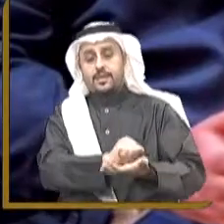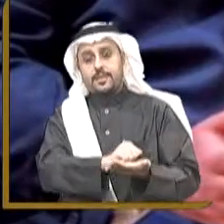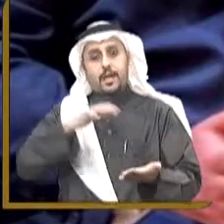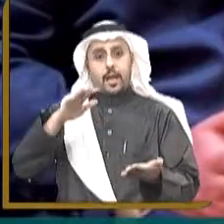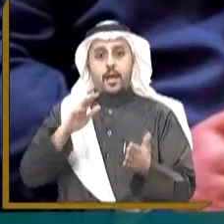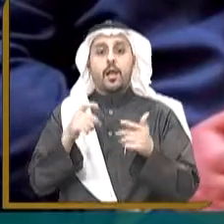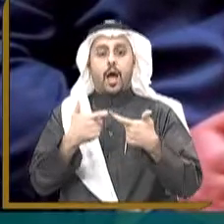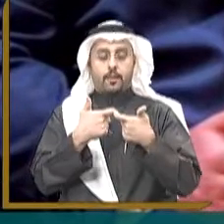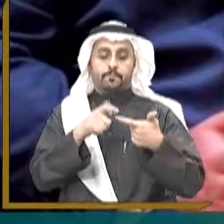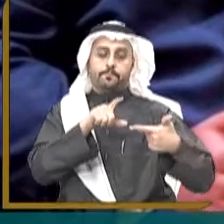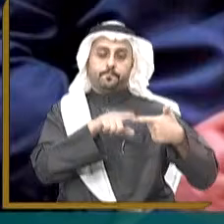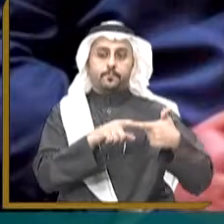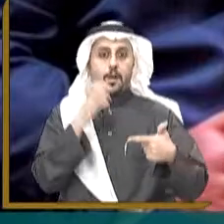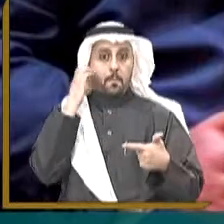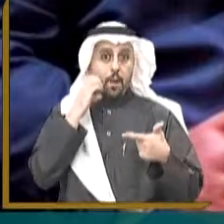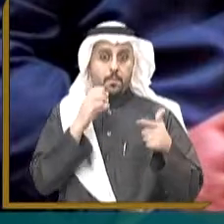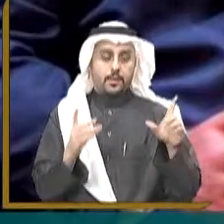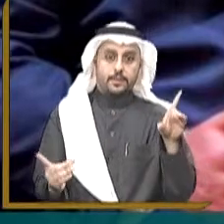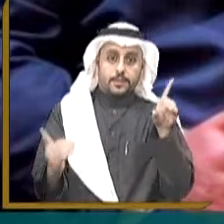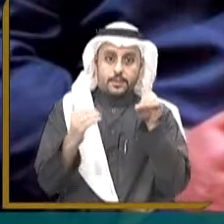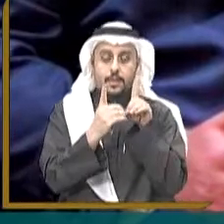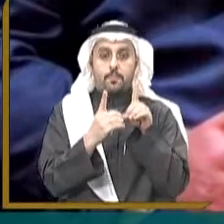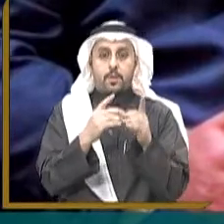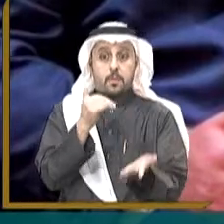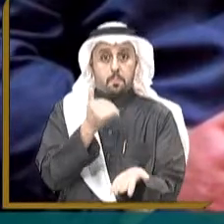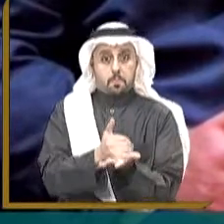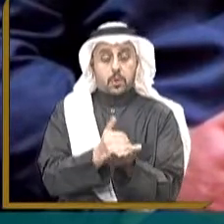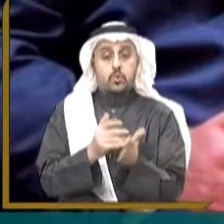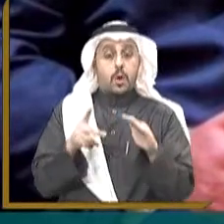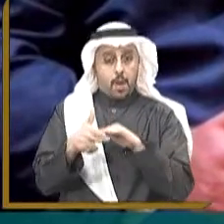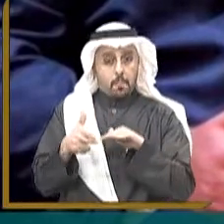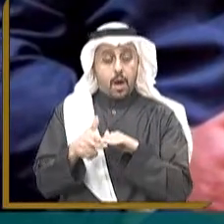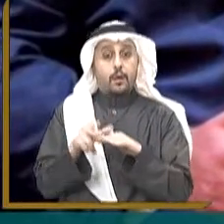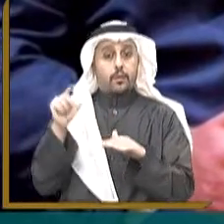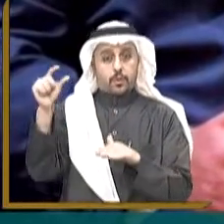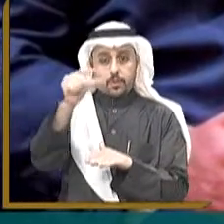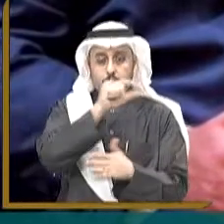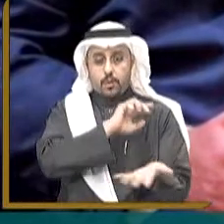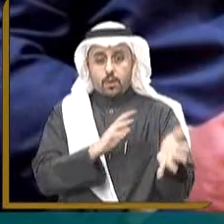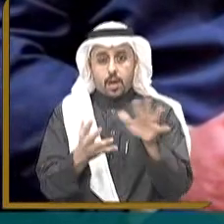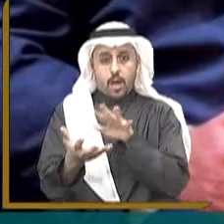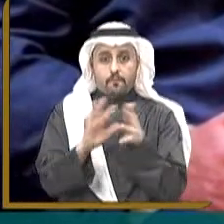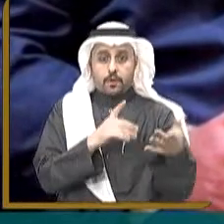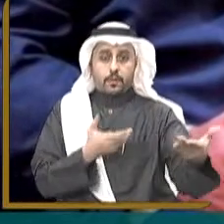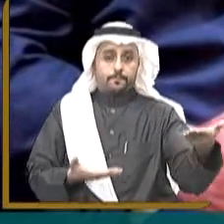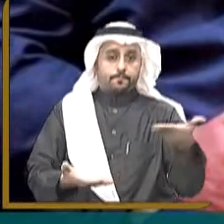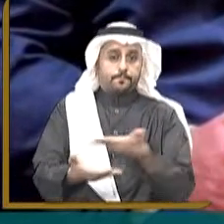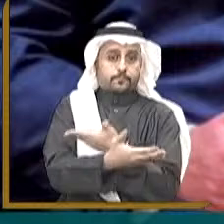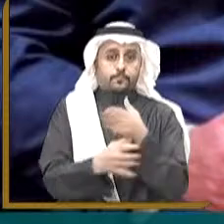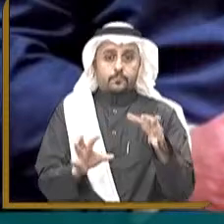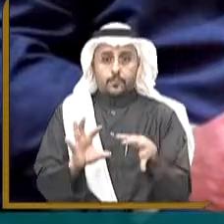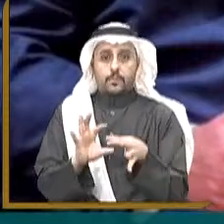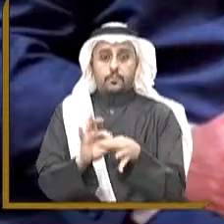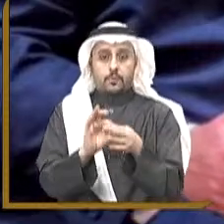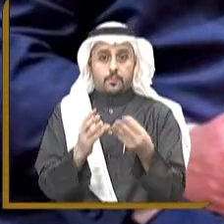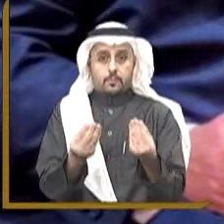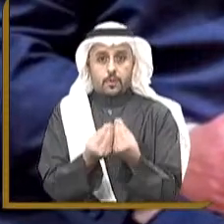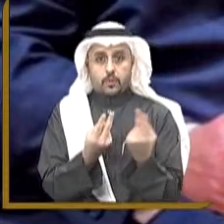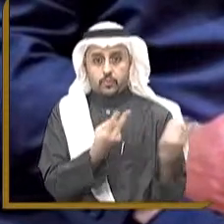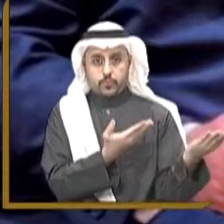سمو ولي العهد يستقبل الأمين العام للمكتب الدولي للمعارض ويستعرض معه ملف المملكة لاستضافة معرض الرياض